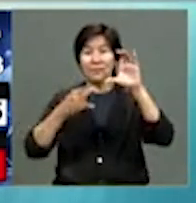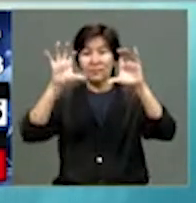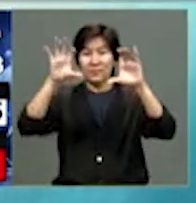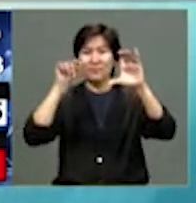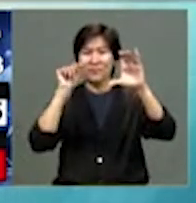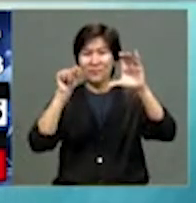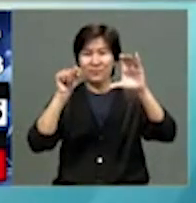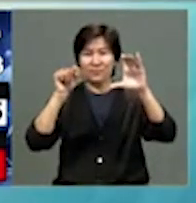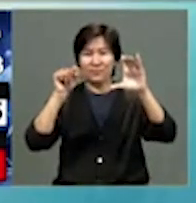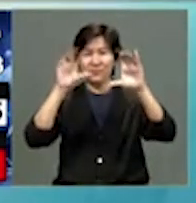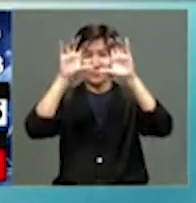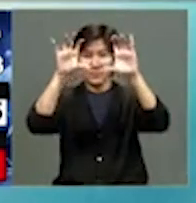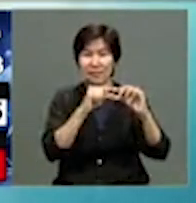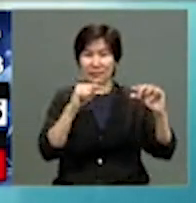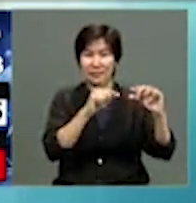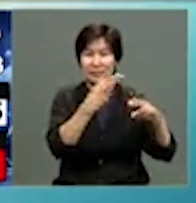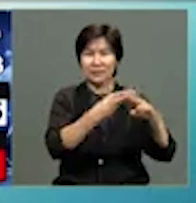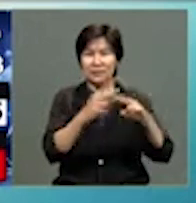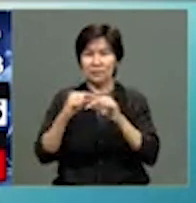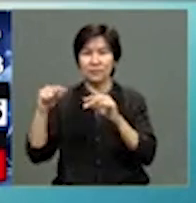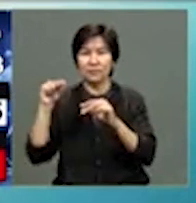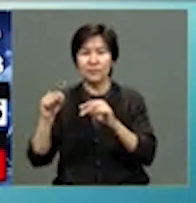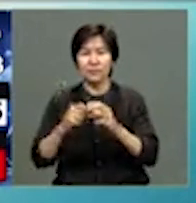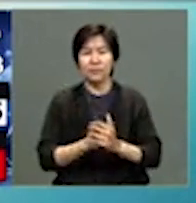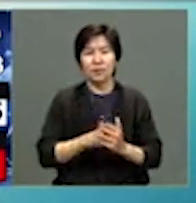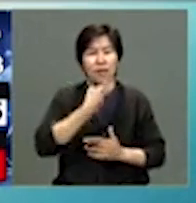เพจนะครับชื่อไทยคู่ฟ้ากับศูนย์ข้อมูลCall it 19นะครับวันไหนที่ผมไม่ได้รายงานก็จะทำหน้าที่นะครับนำสไลด์ต่างๆนะครับผ่านทางทีมงานเพื่ออัพขึ้นมาให้ทุกท่านได้เห็นสถานการณ์นะครับแล้วก็เป็นข้อมูลที่ถ้าออกจากสองแหล่งนี้ถือว่ามีความน่าเชื่อถือสูงสุดเท่ากับการแถลงข่าวทุกๆวันนะครับฝากทุกท่านได้ติด